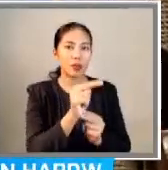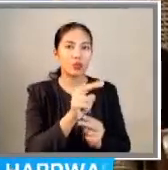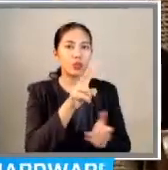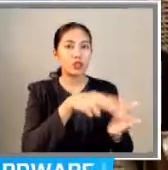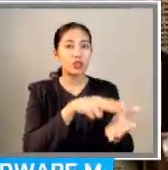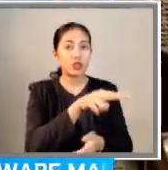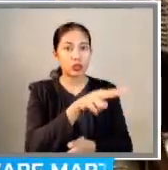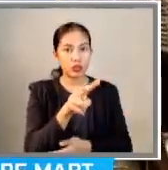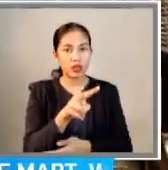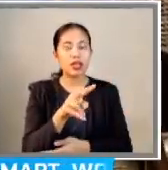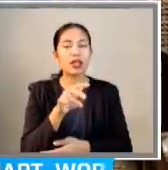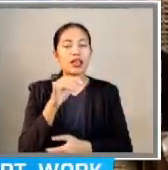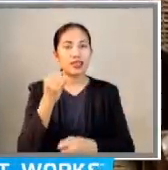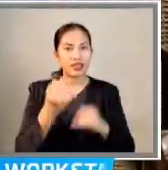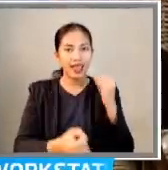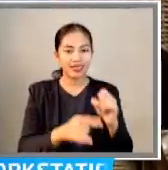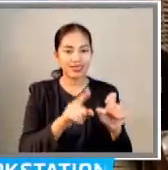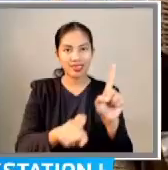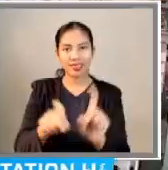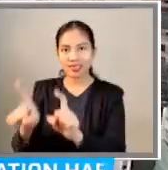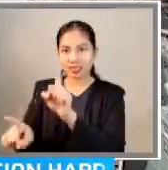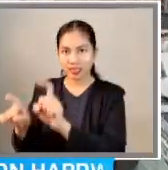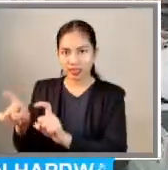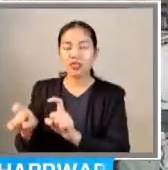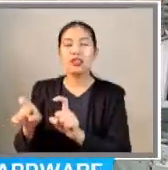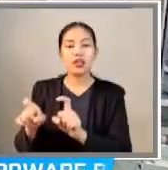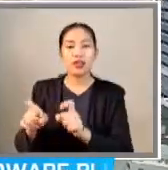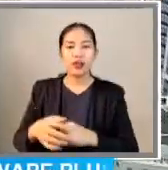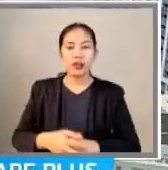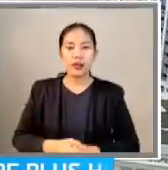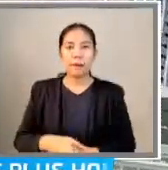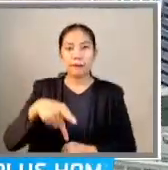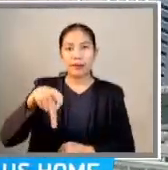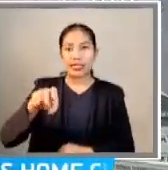ng Philippine Statistics Authority.